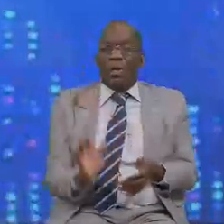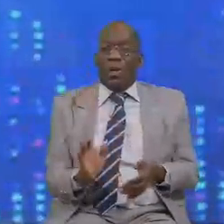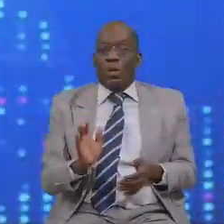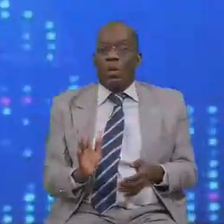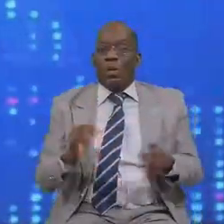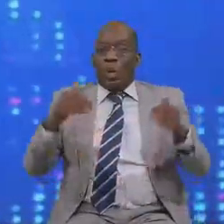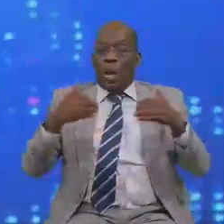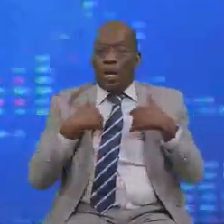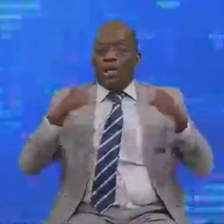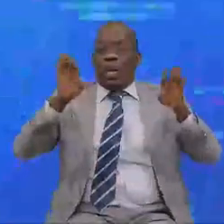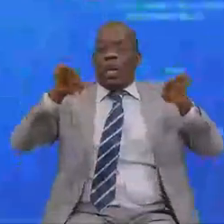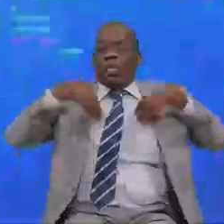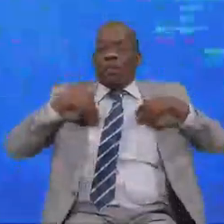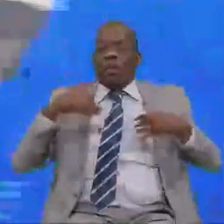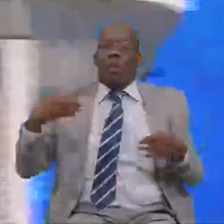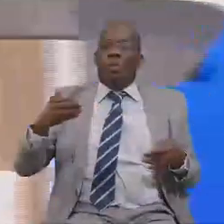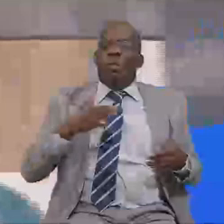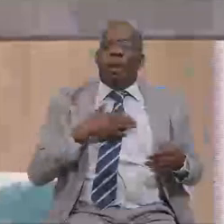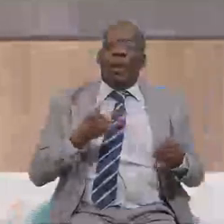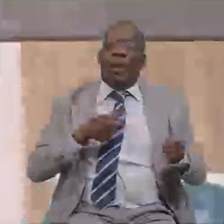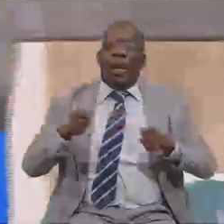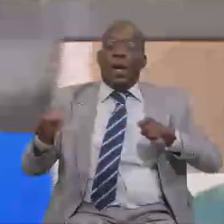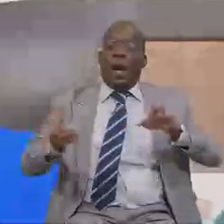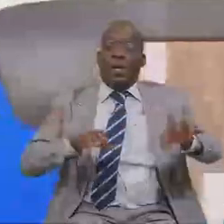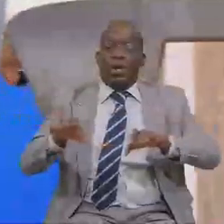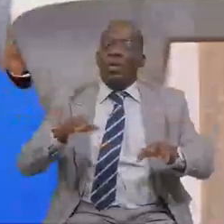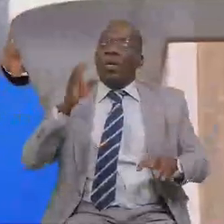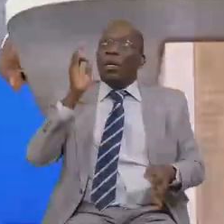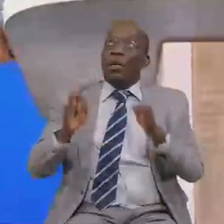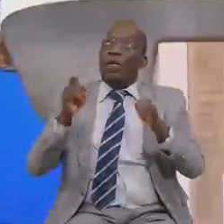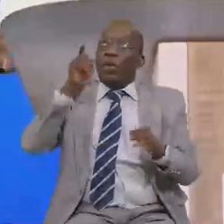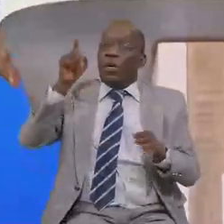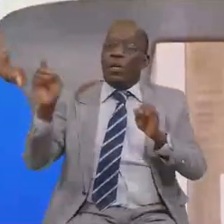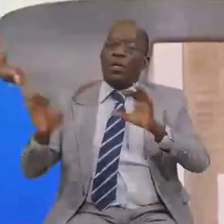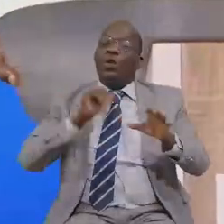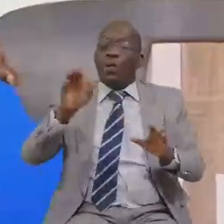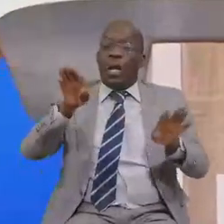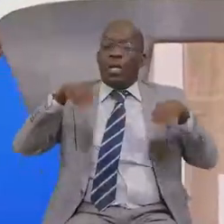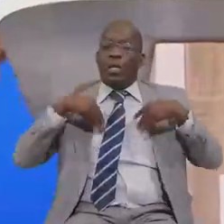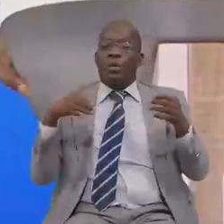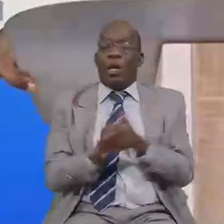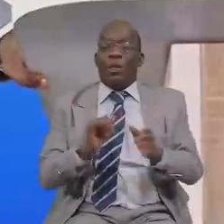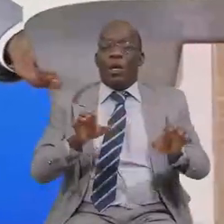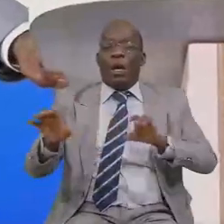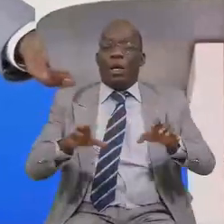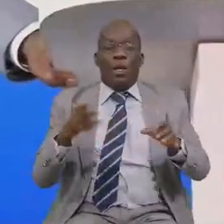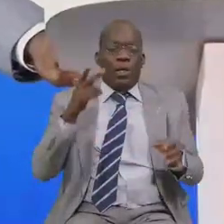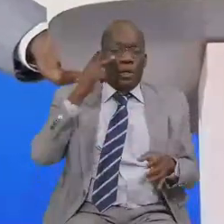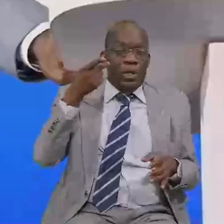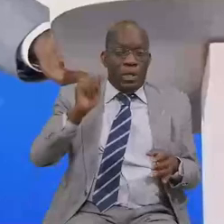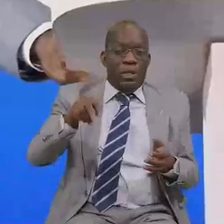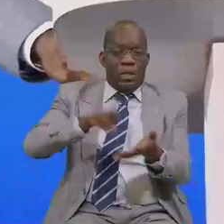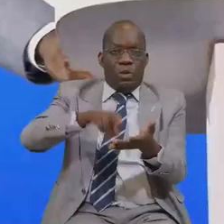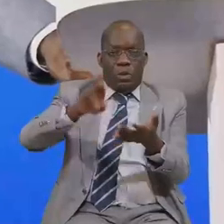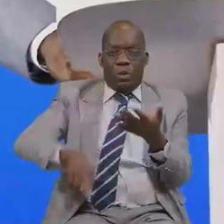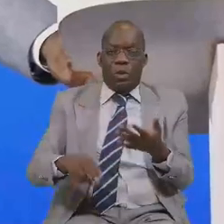action. Parce que s'il n'avait pas approuvé mon action, regardez le résultat. Il se laisse tromper